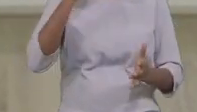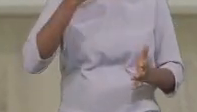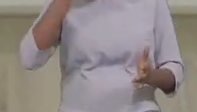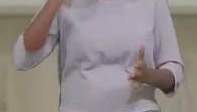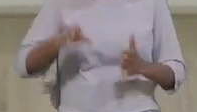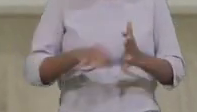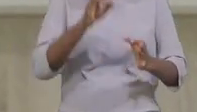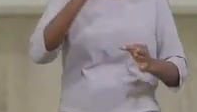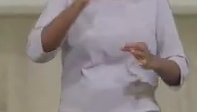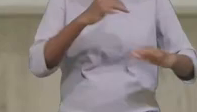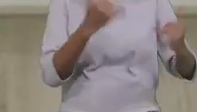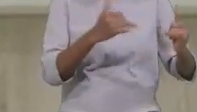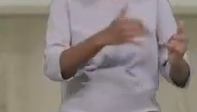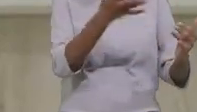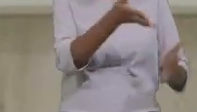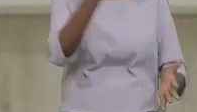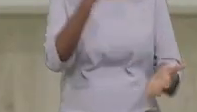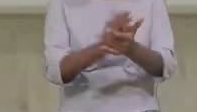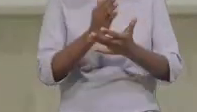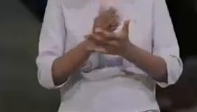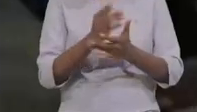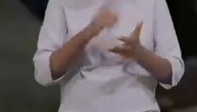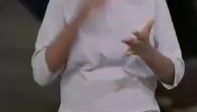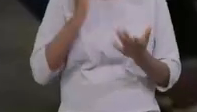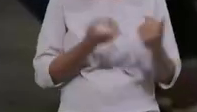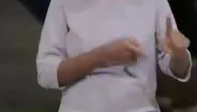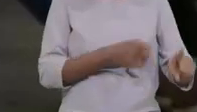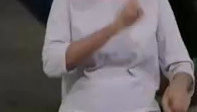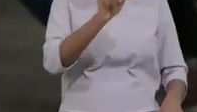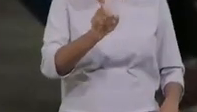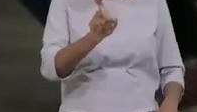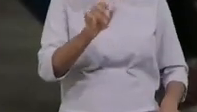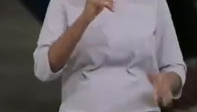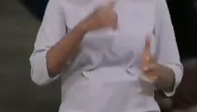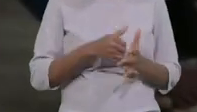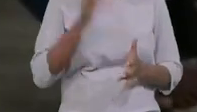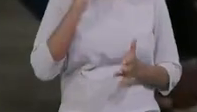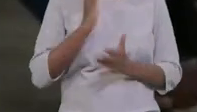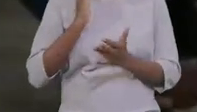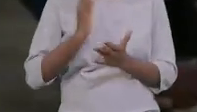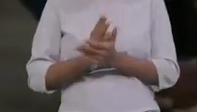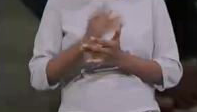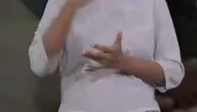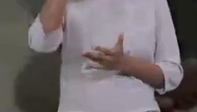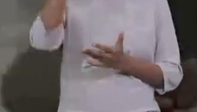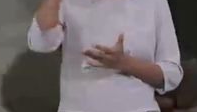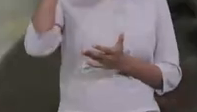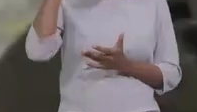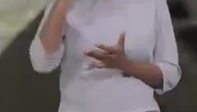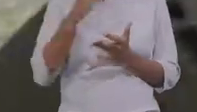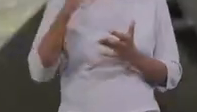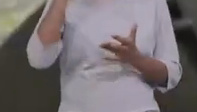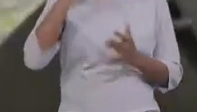je commande à ce mauvais esprit qui s'amuse là-bas. Arrête-toi! Qu'est-ce qui va arriver? Il va s'arrêter.